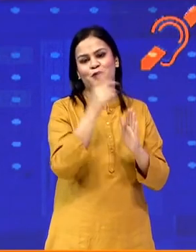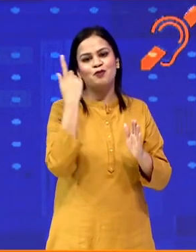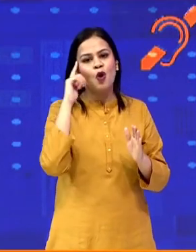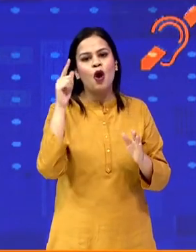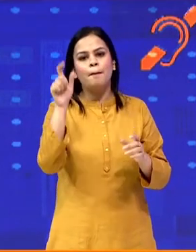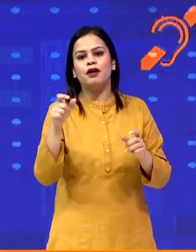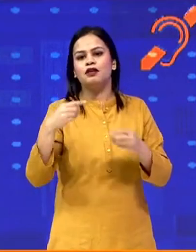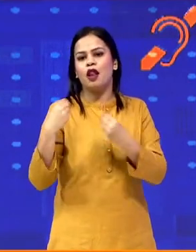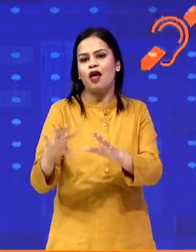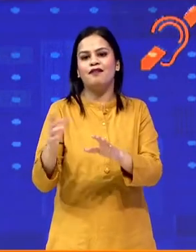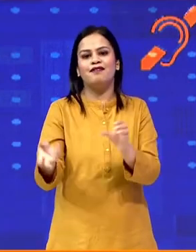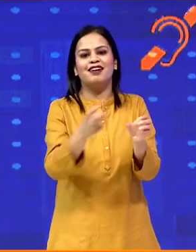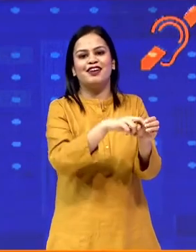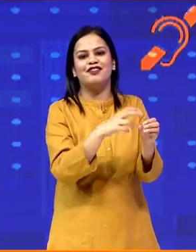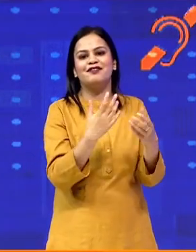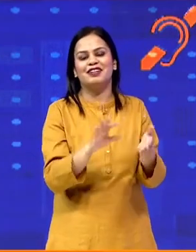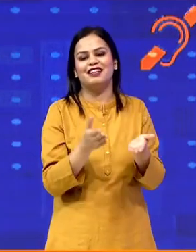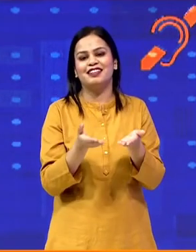मुख्यमंत्री